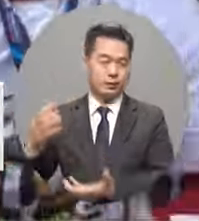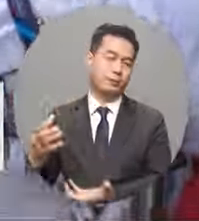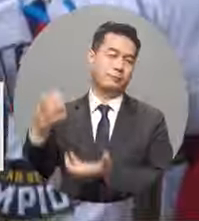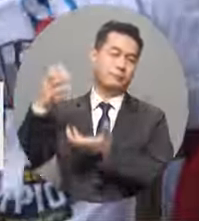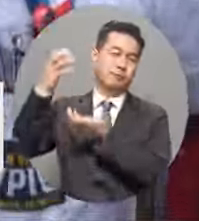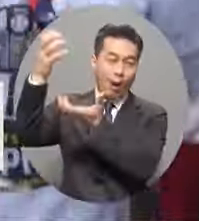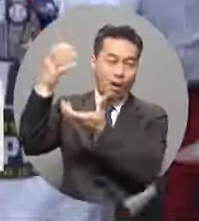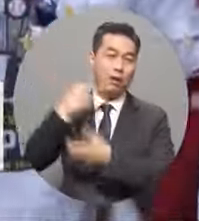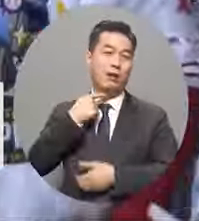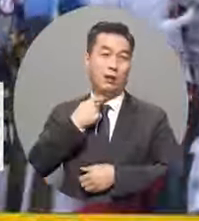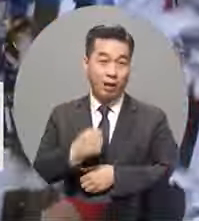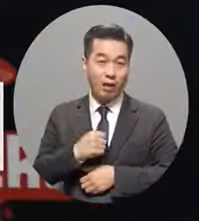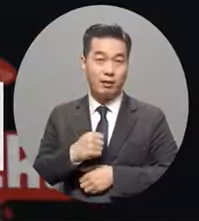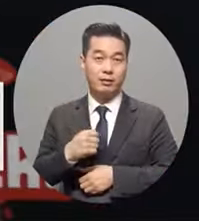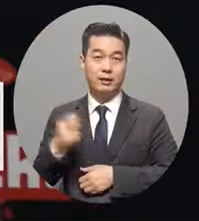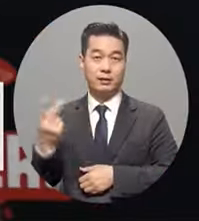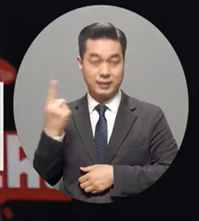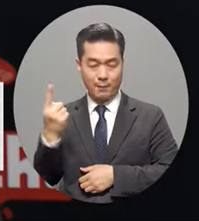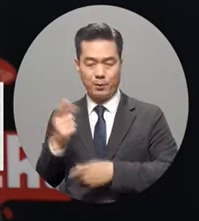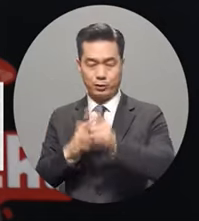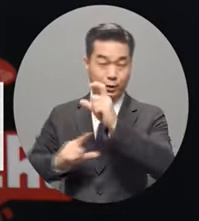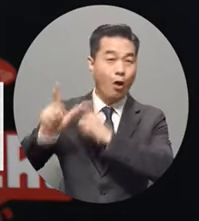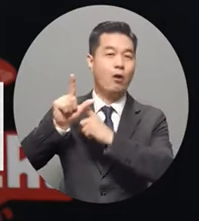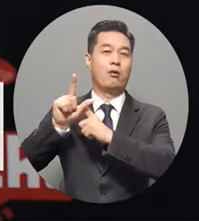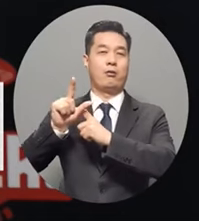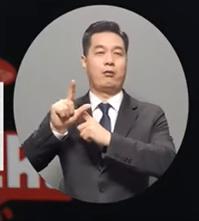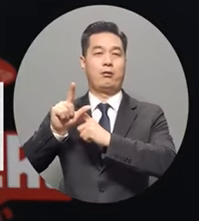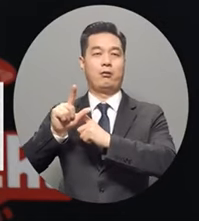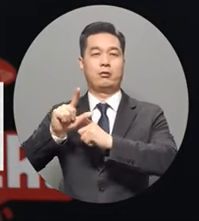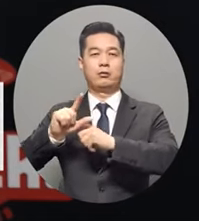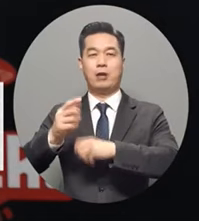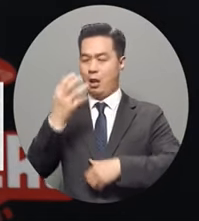한번 올리고 멋지게